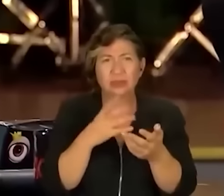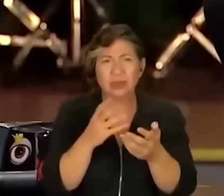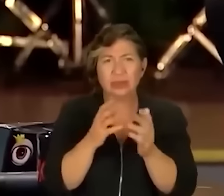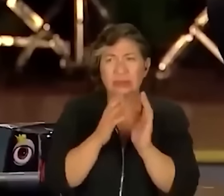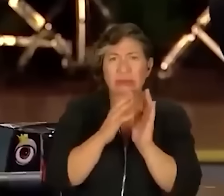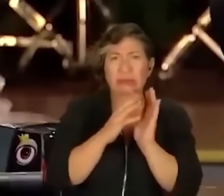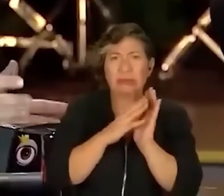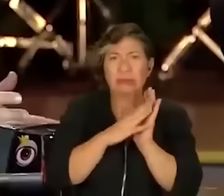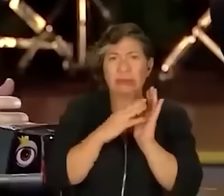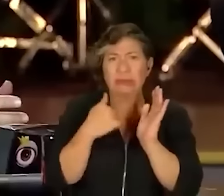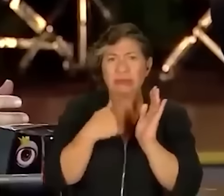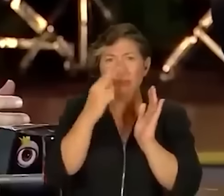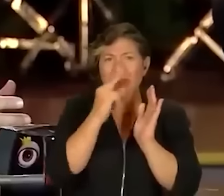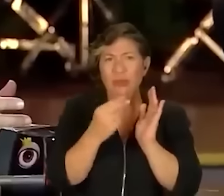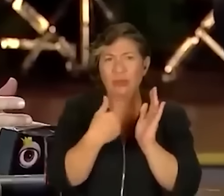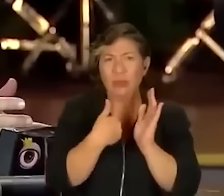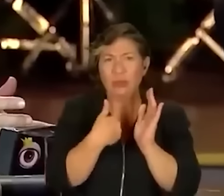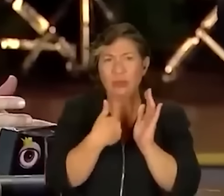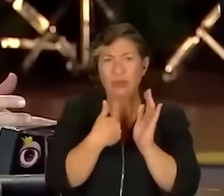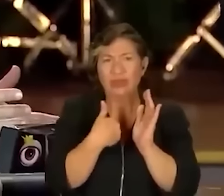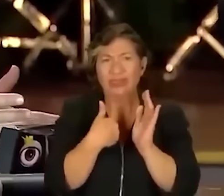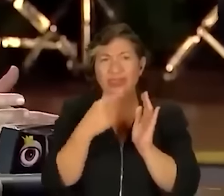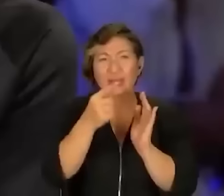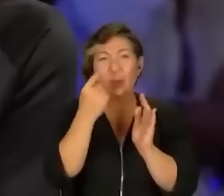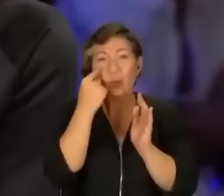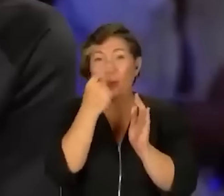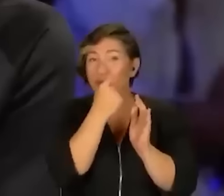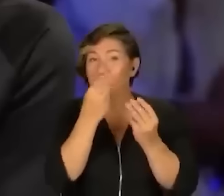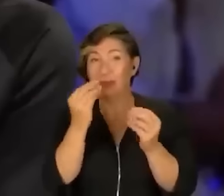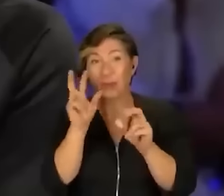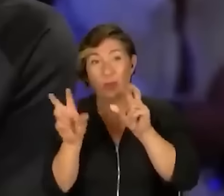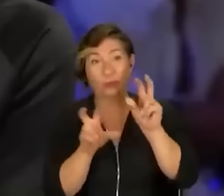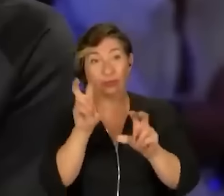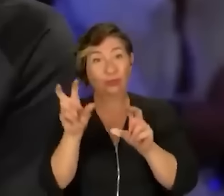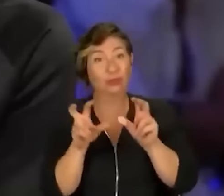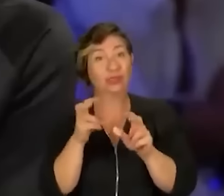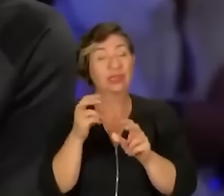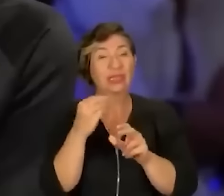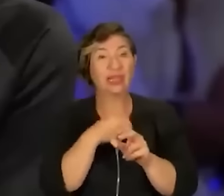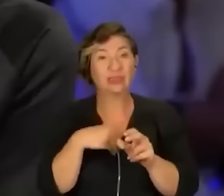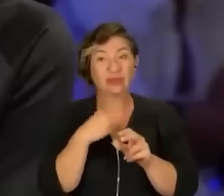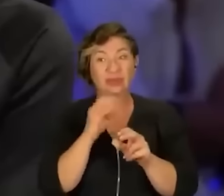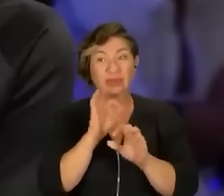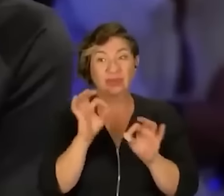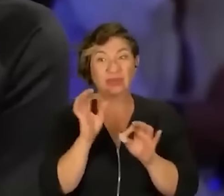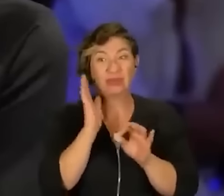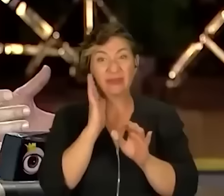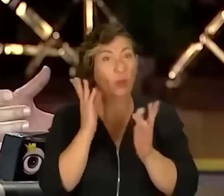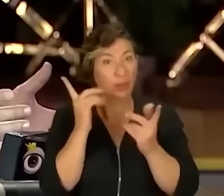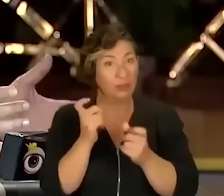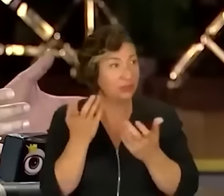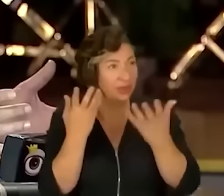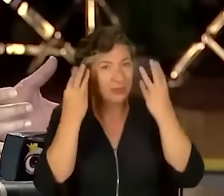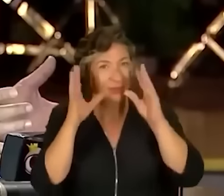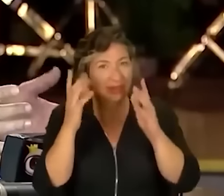Hı? Biz beğeniyorduk. Ay sizin gözleriniz bayağı iyi bakıyormuş. Ay iğrençmişmiş. Vallahi iğrençmiş mi? Öyle